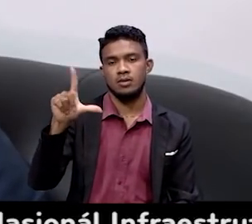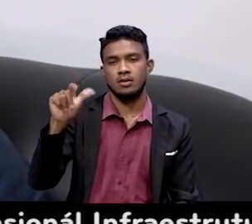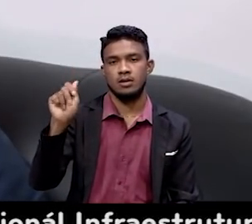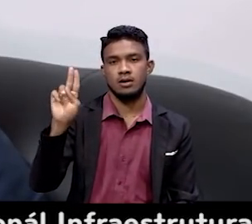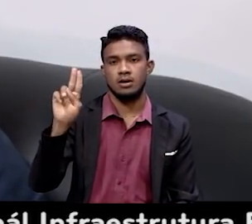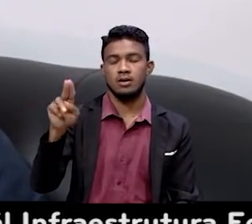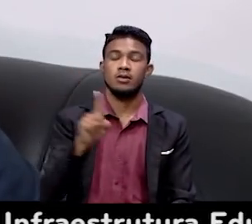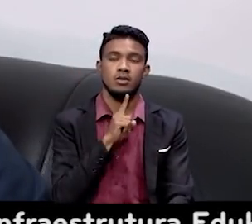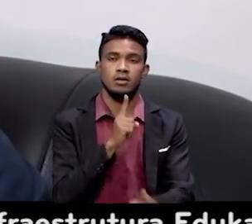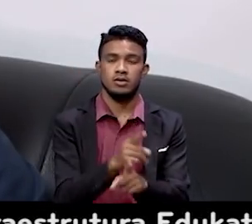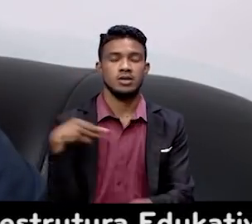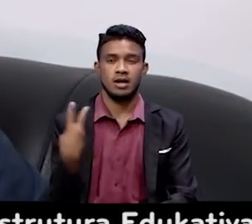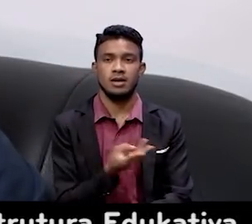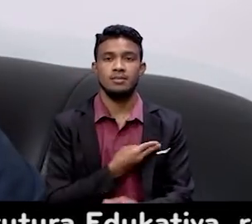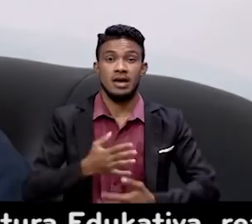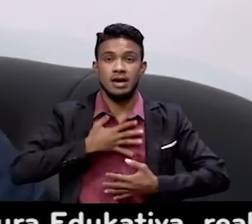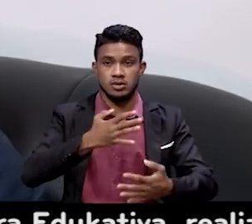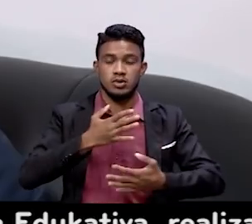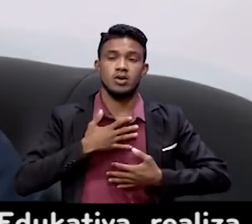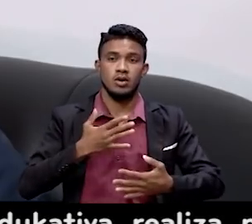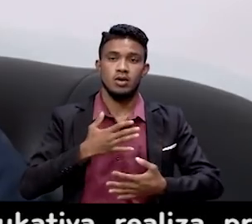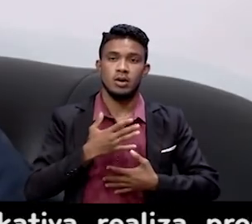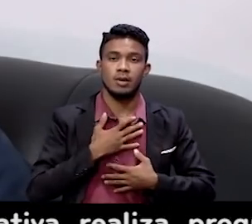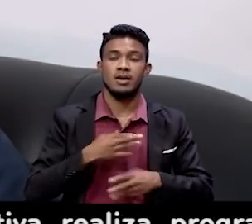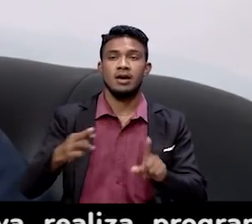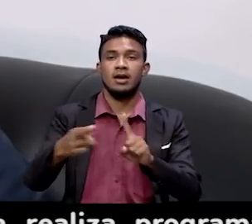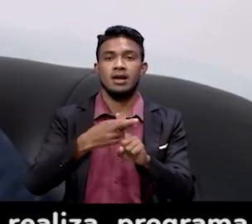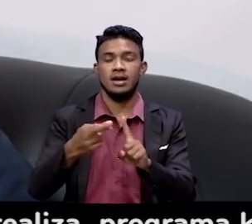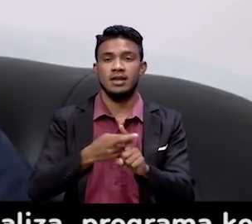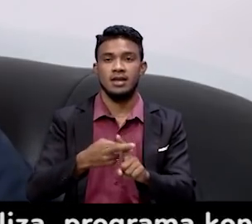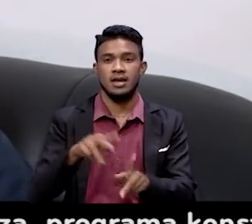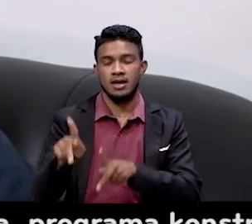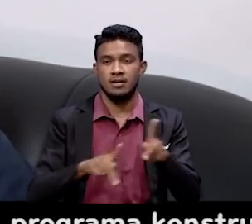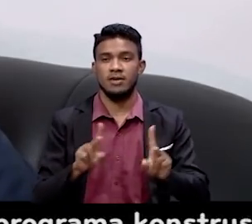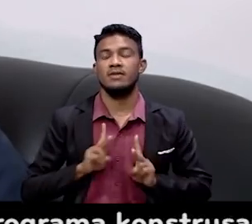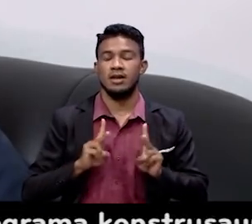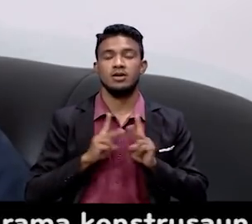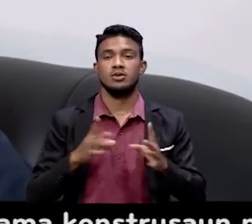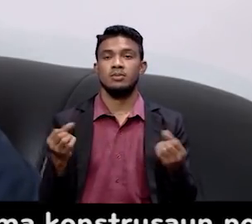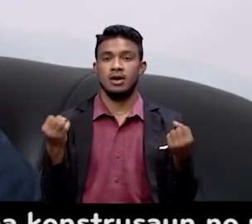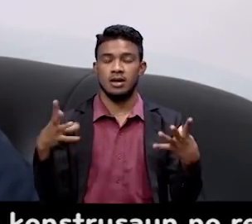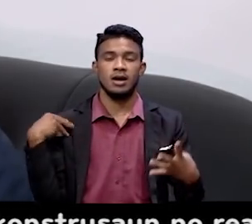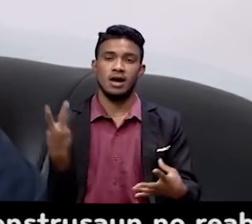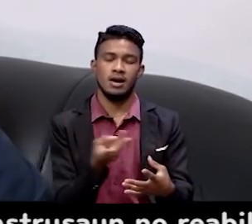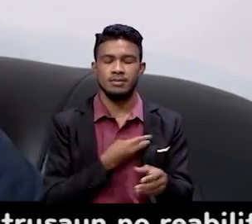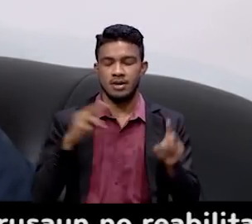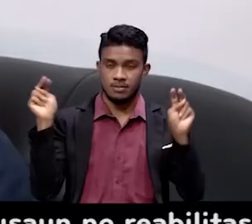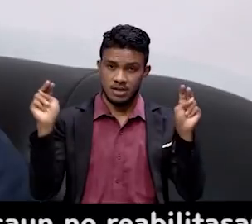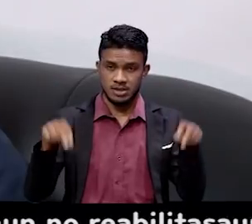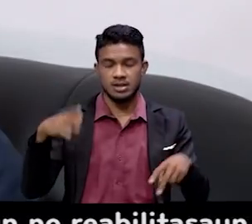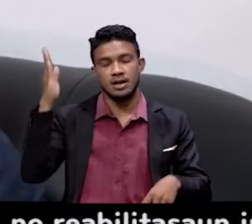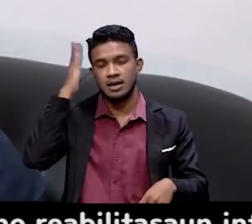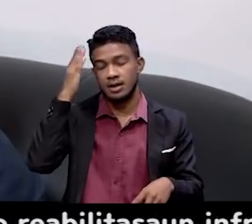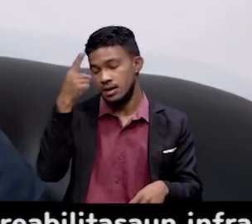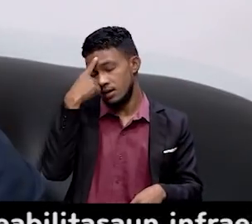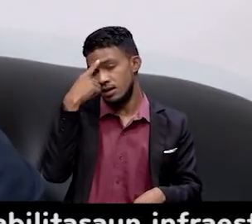los ame axolok tamba ihe monumento baragona ebe culturalmente am precisa tene tamba sera mak